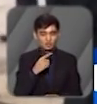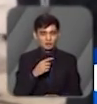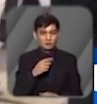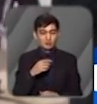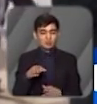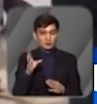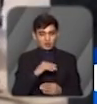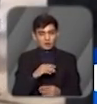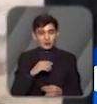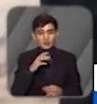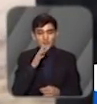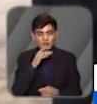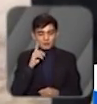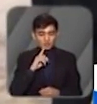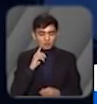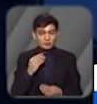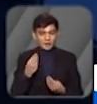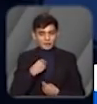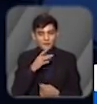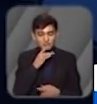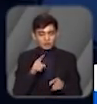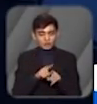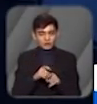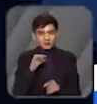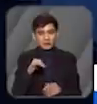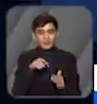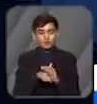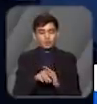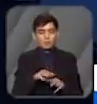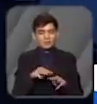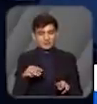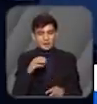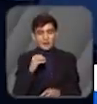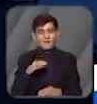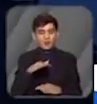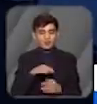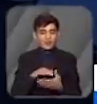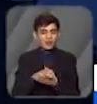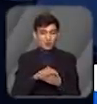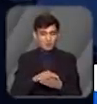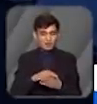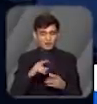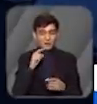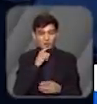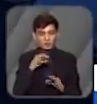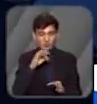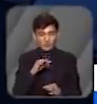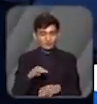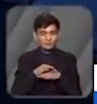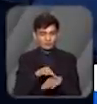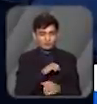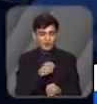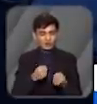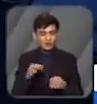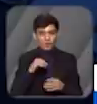қиын. Сондықтан да бұл енді уақыт керек қой бұның барлығына. Ал қазір Ішкі істер министрлігі Евразия экономикалық одағы аумағынан әкелінген көліктерді